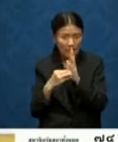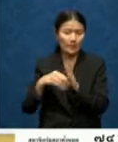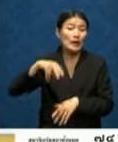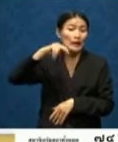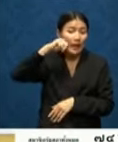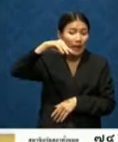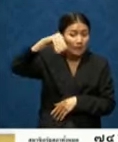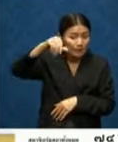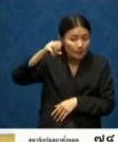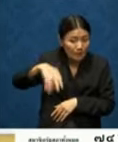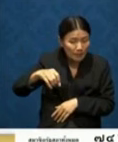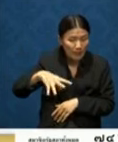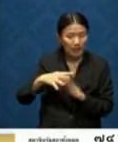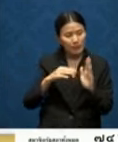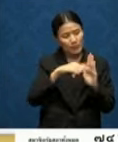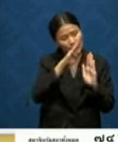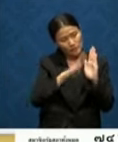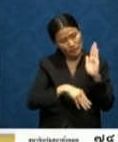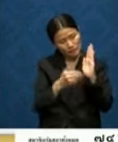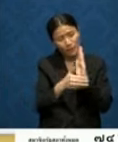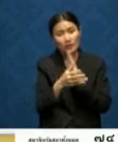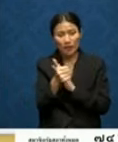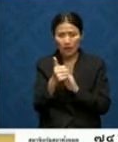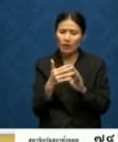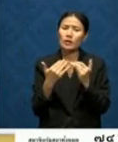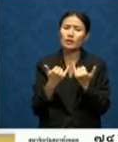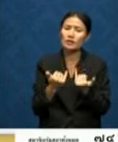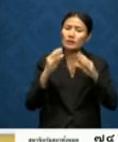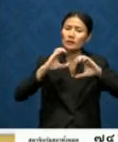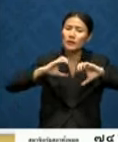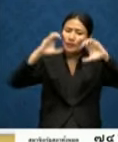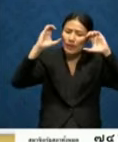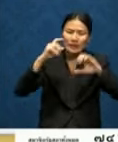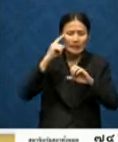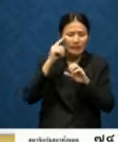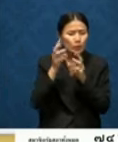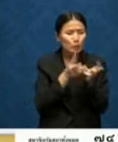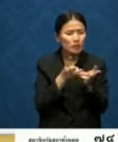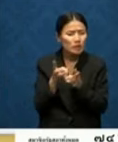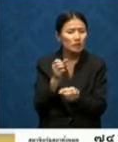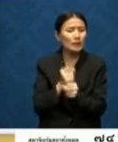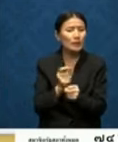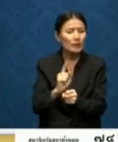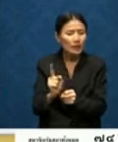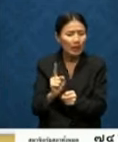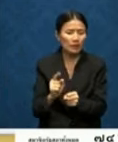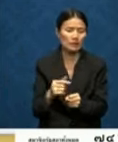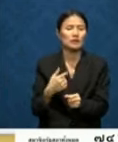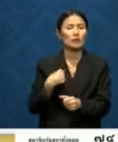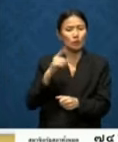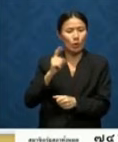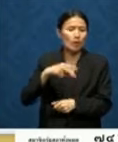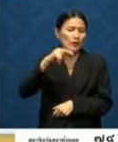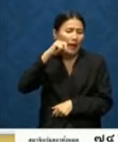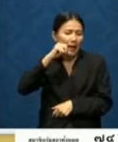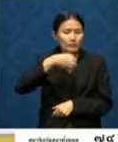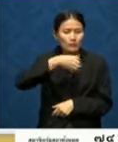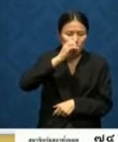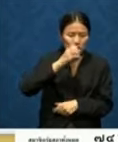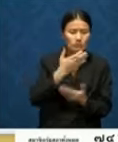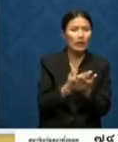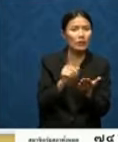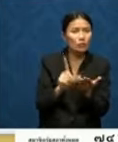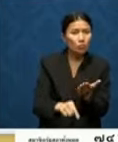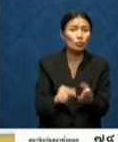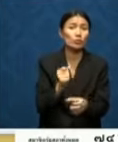จะบูรณาการอย่างไรให้หน่วยงานเหล่านี้ทั้งหมดผลิตน้ำดื่มที่ราคาถูกท่านประธานครับผมเลย